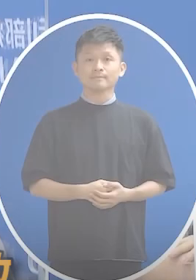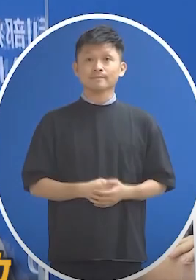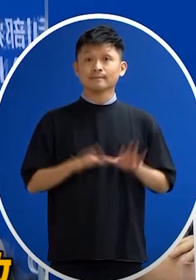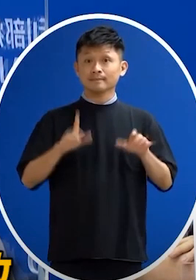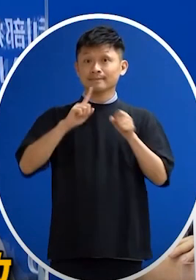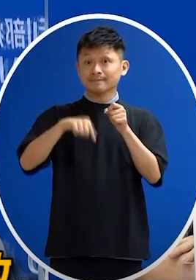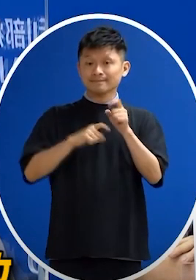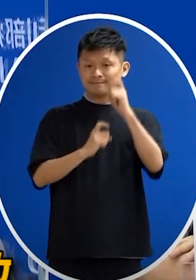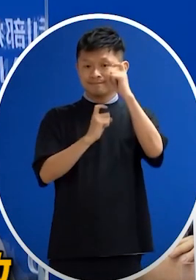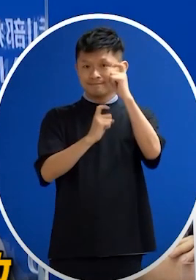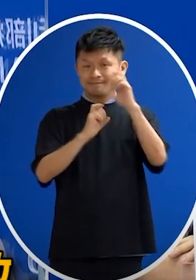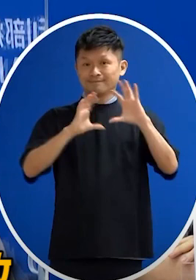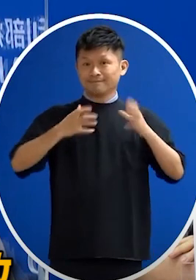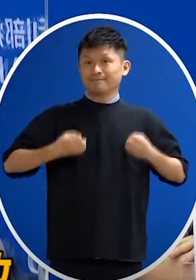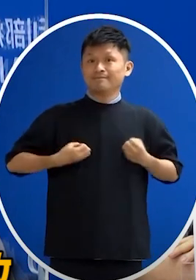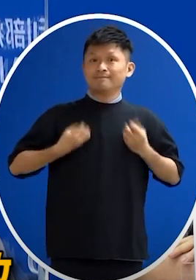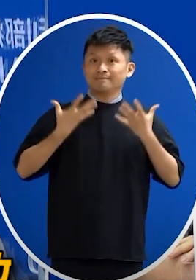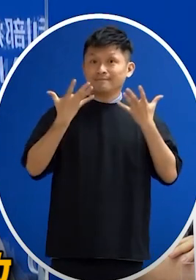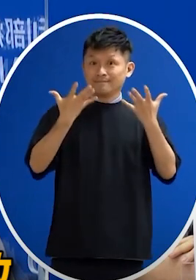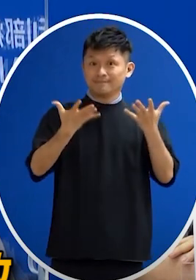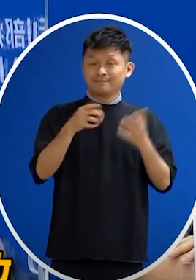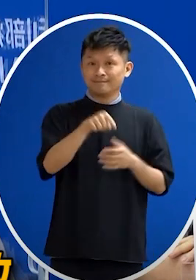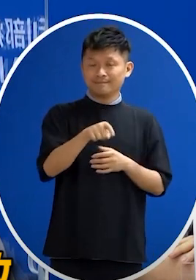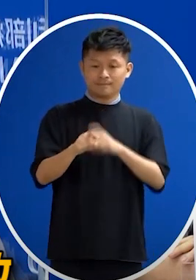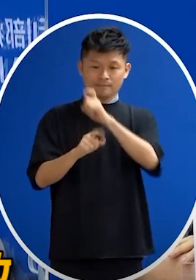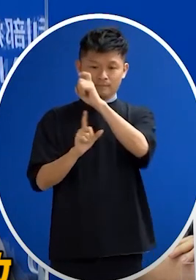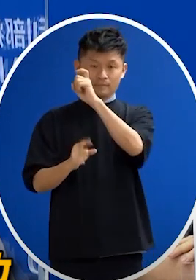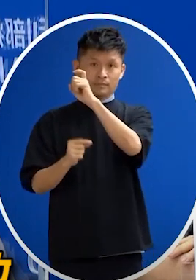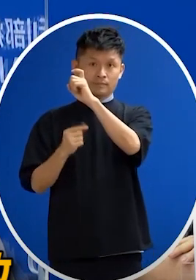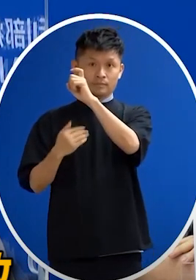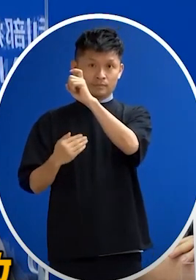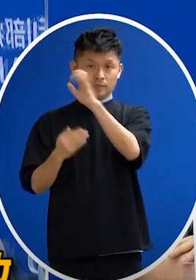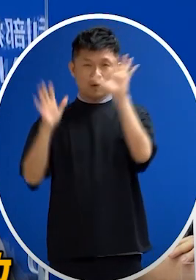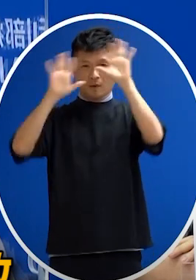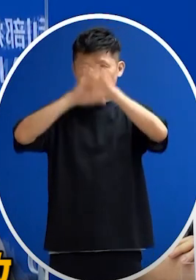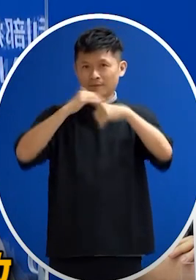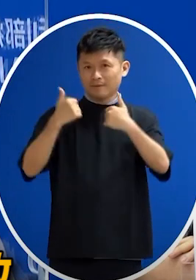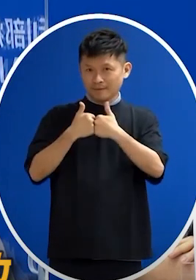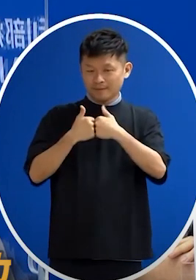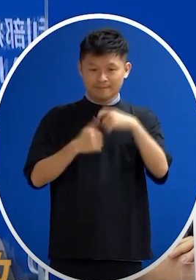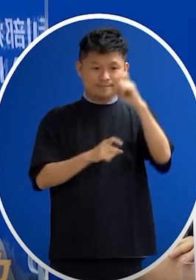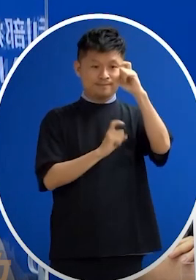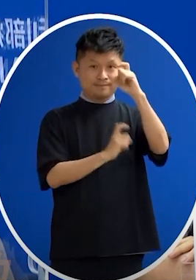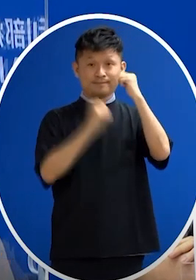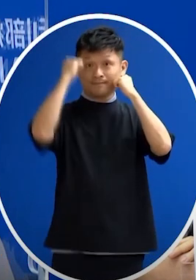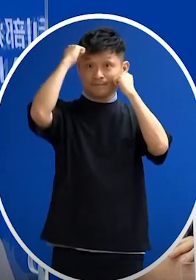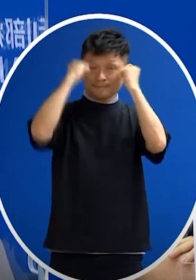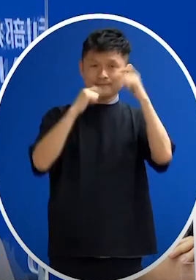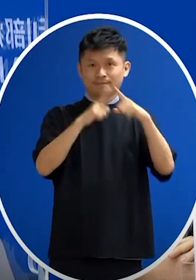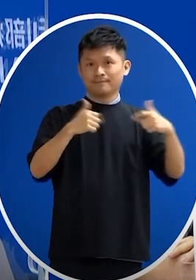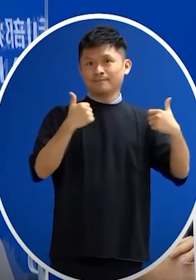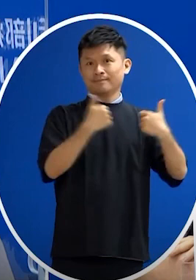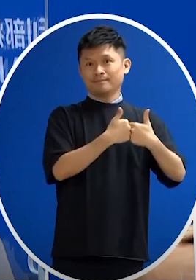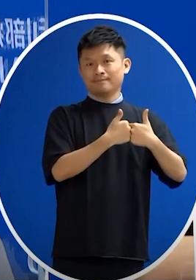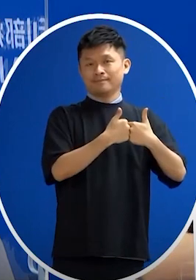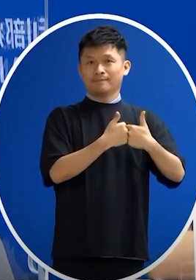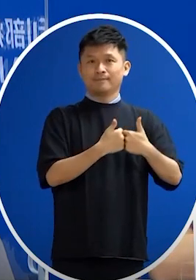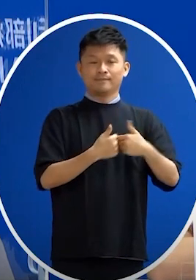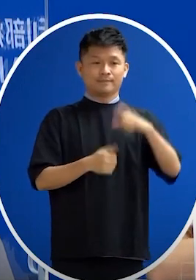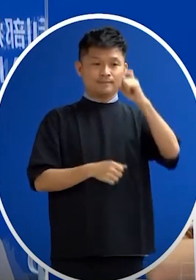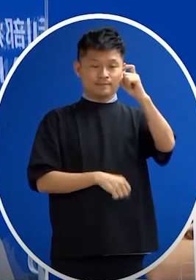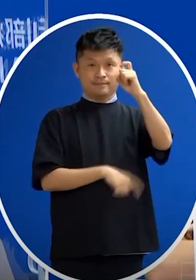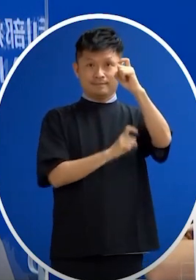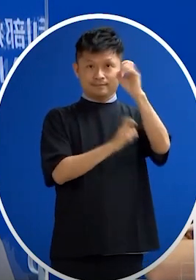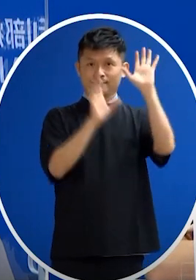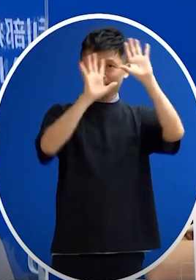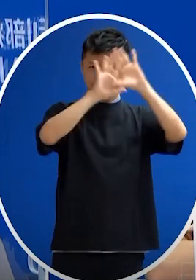国庆的部分从10月9号的晚会到10月10号上午的大会，还有